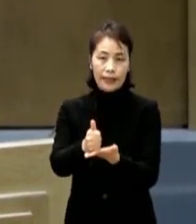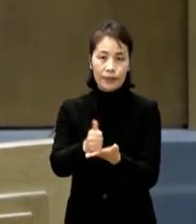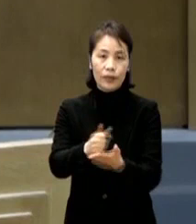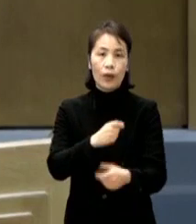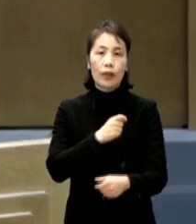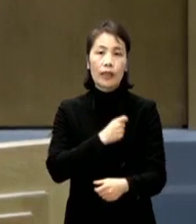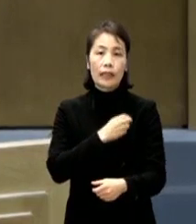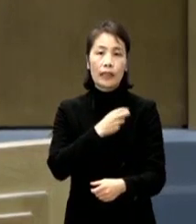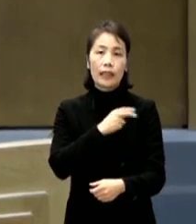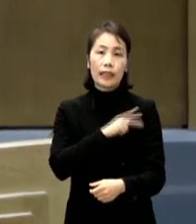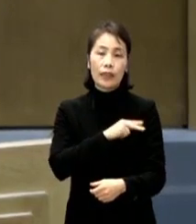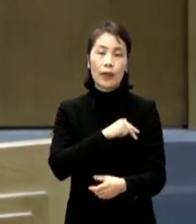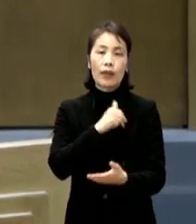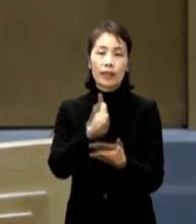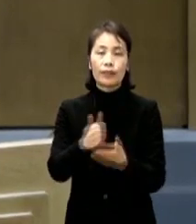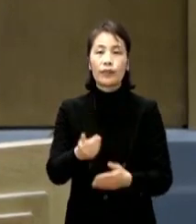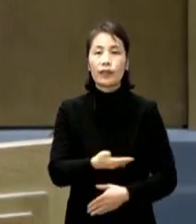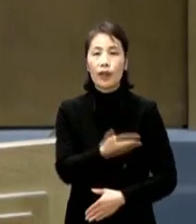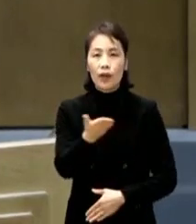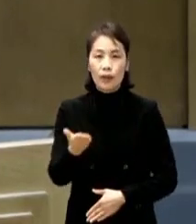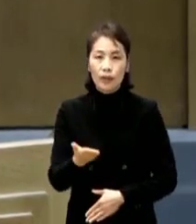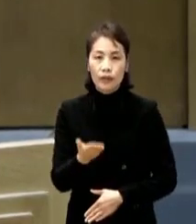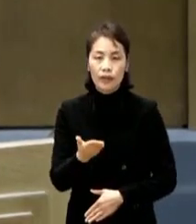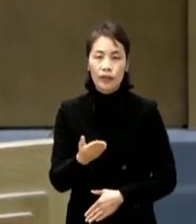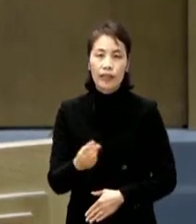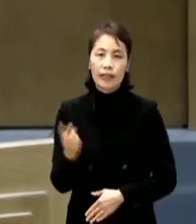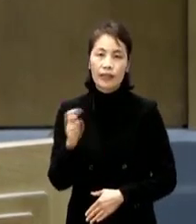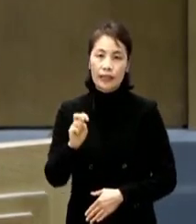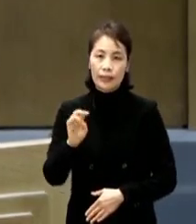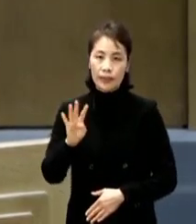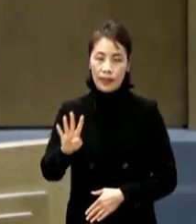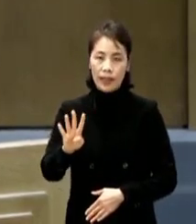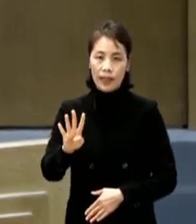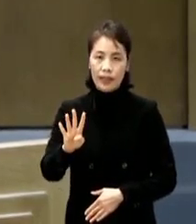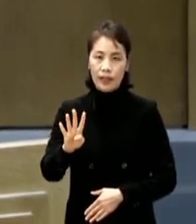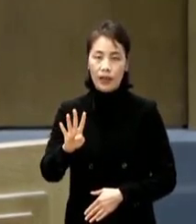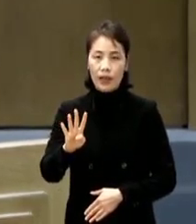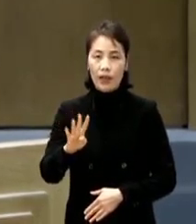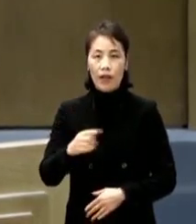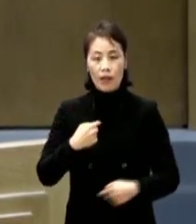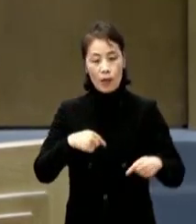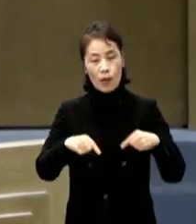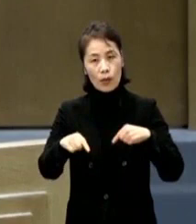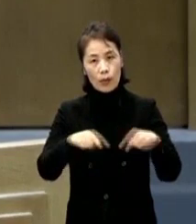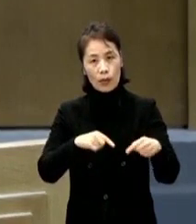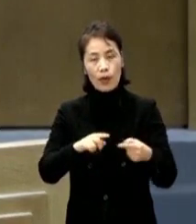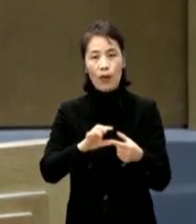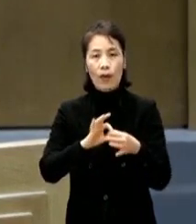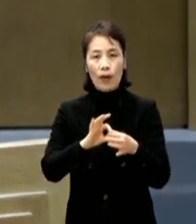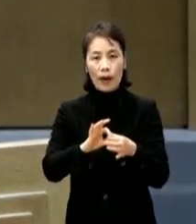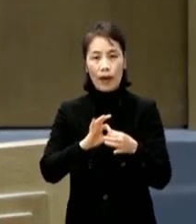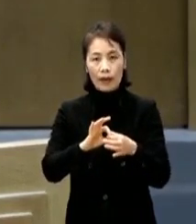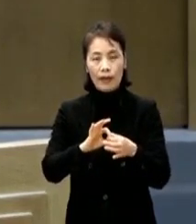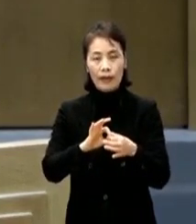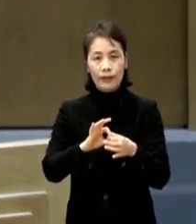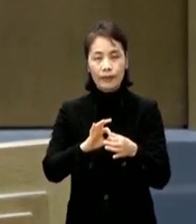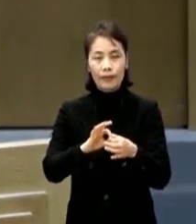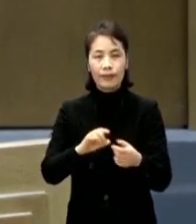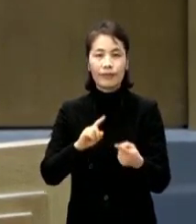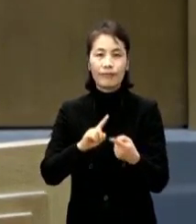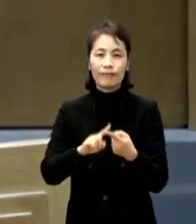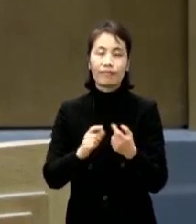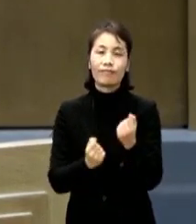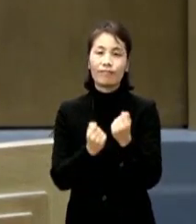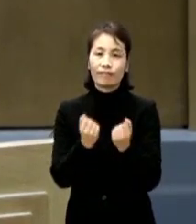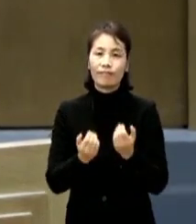여러분, 2024년 경기도정 운영 방향을 설명드리게 된 것을 매우 뜻깊게 생각합니다. 지난